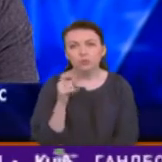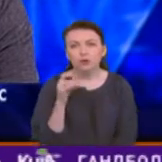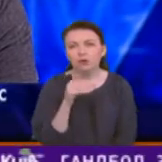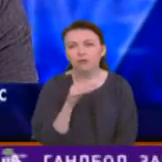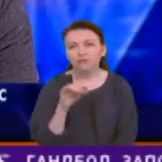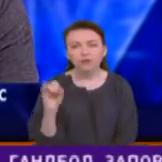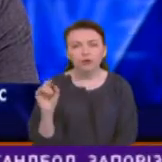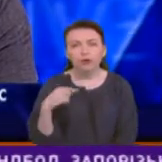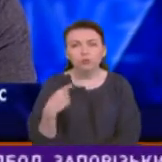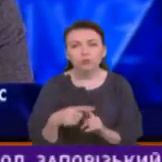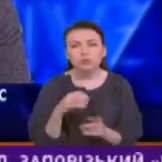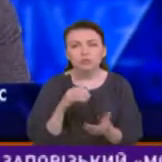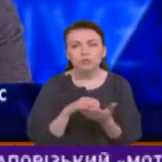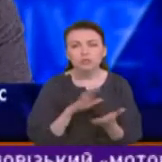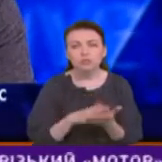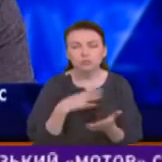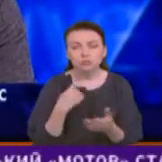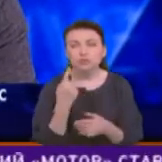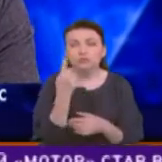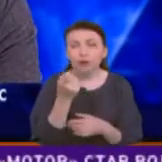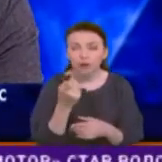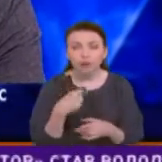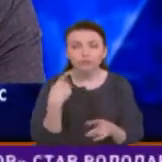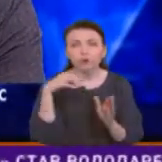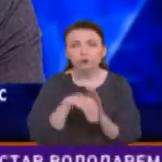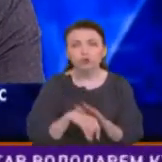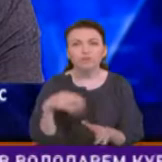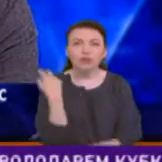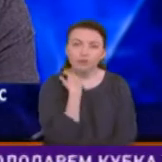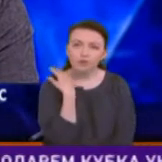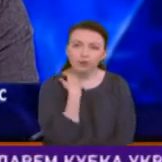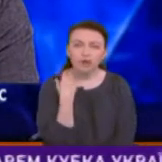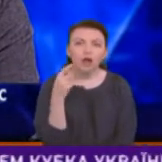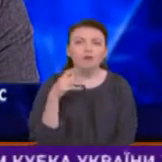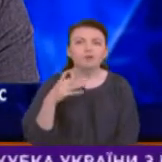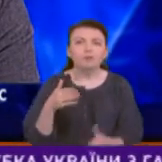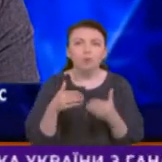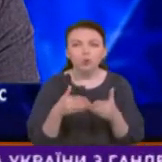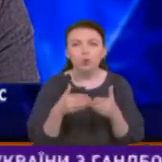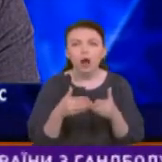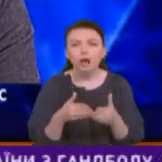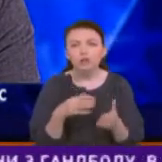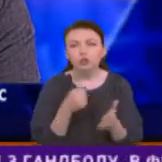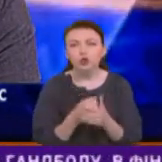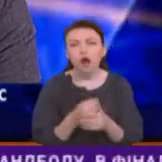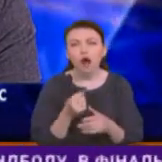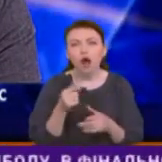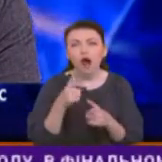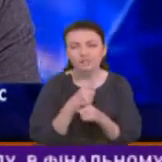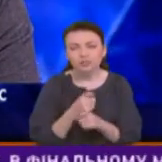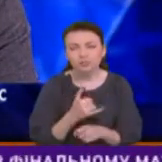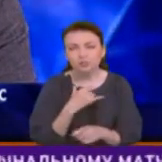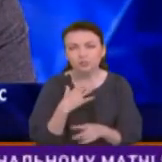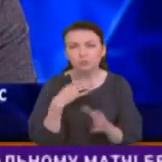плюс в стані перереєстрації було ще до 100, включно з Великобританією. Тобто від Португалії до Австрії у нас були